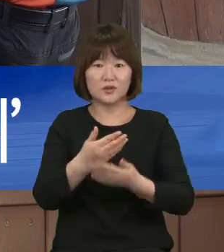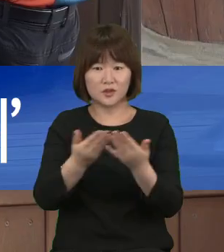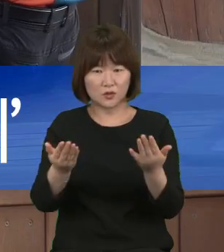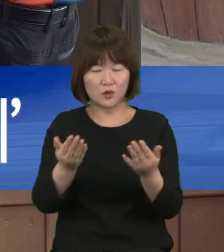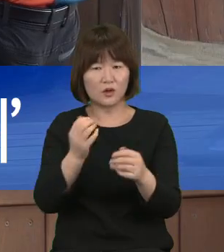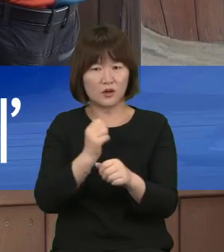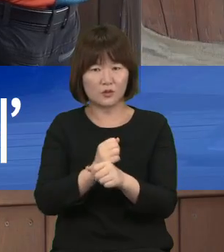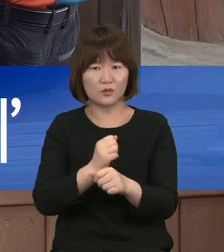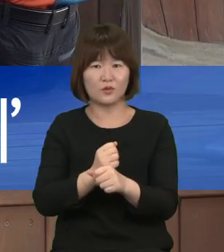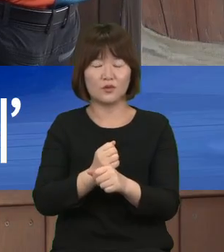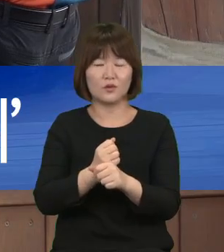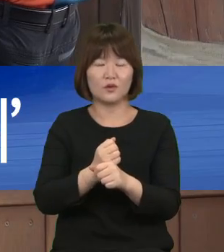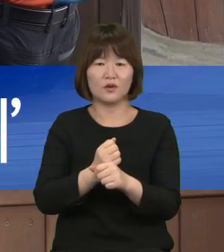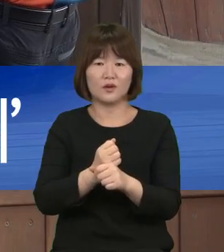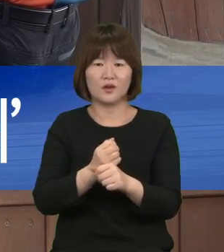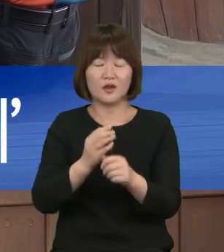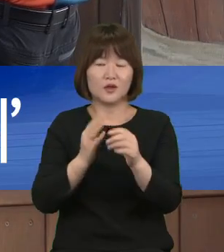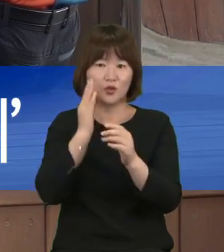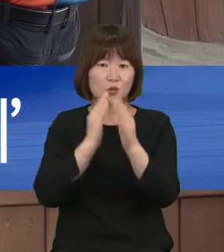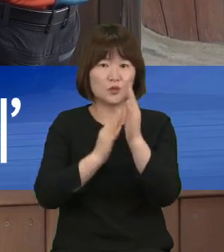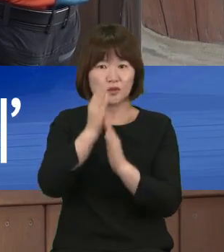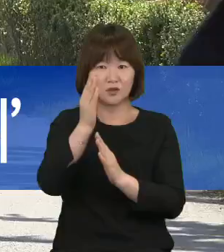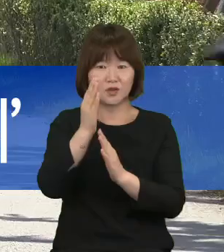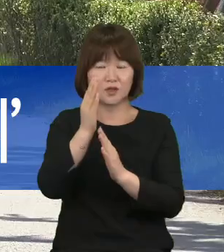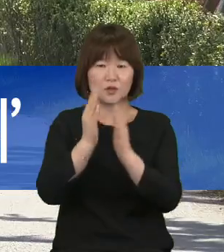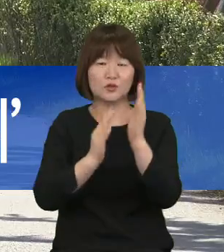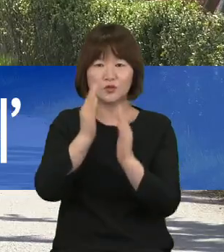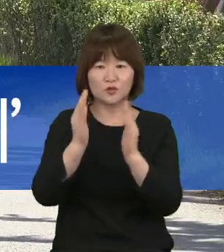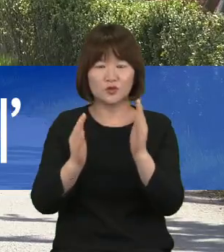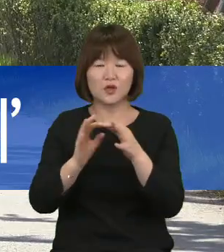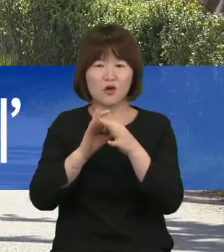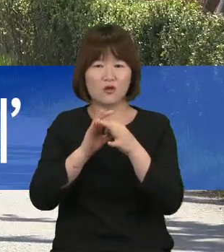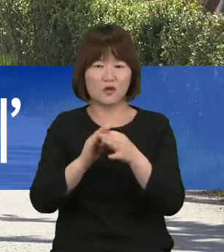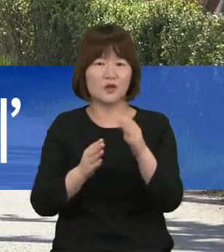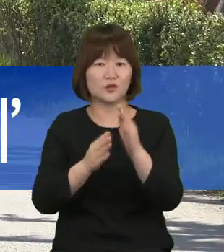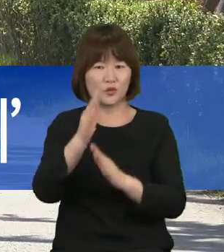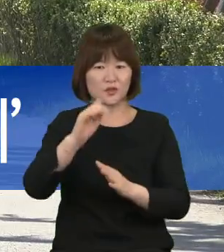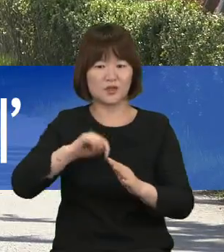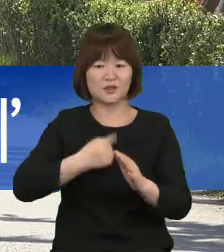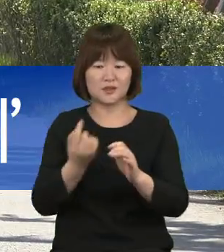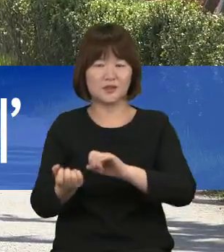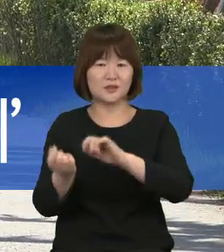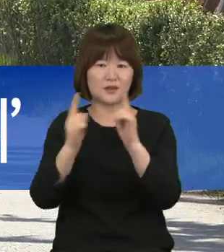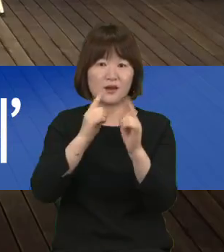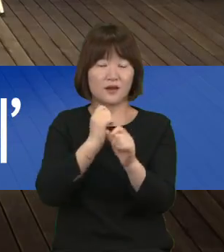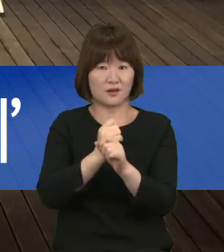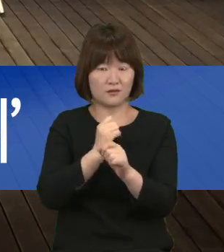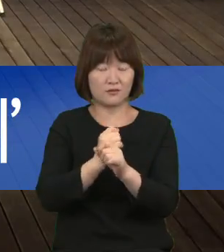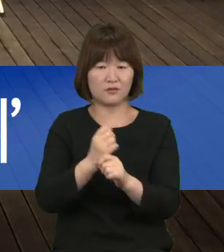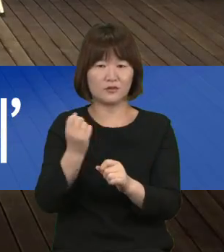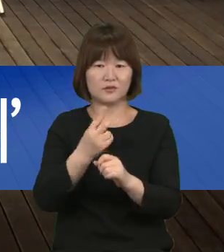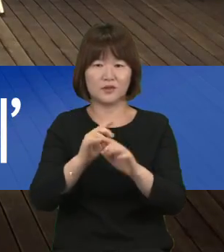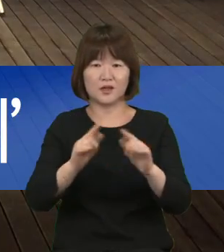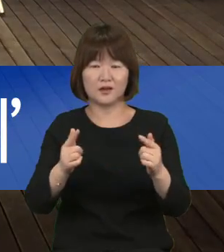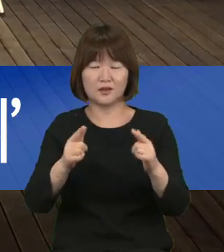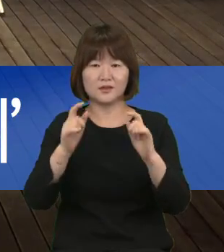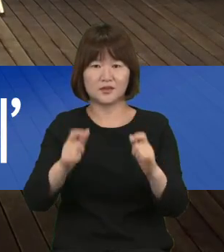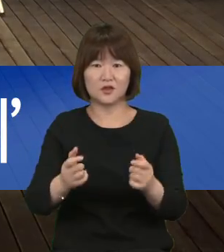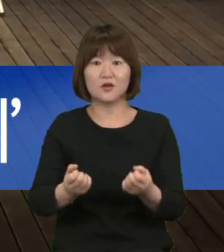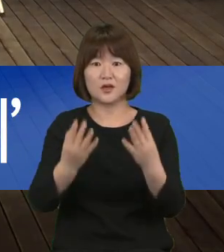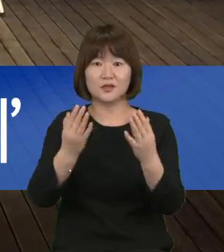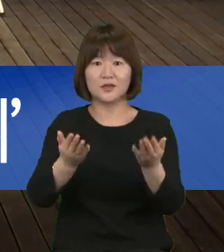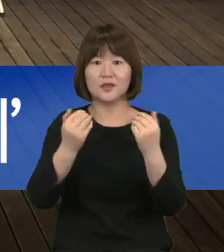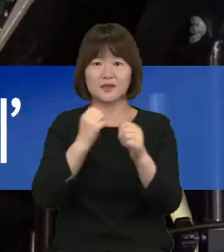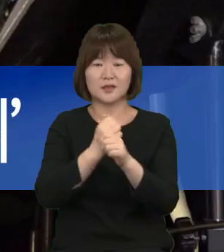휴식 공간을 제공한 점과 단절된 도시를 녹지축으로 연계하고 자발적인 도시재생이 이루어지게 한 점, 다양한 지역